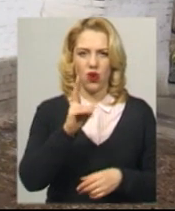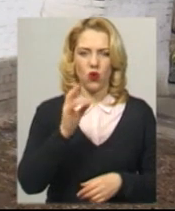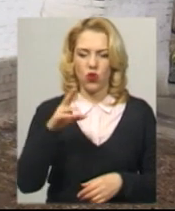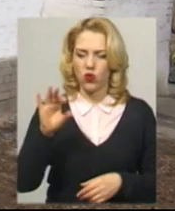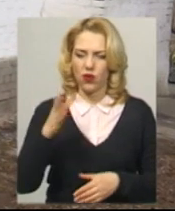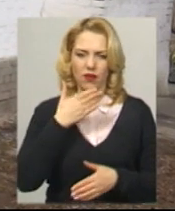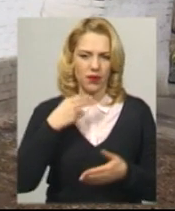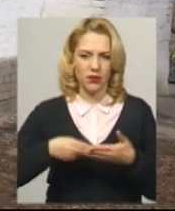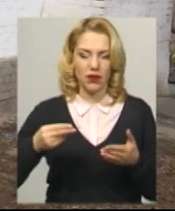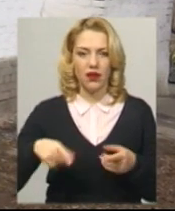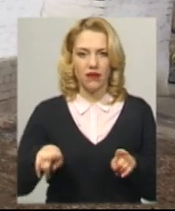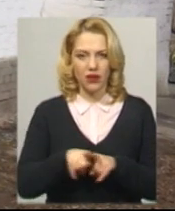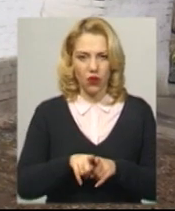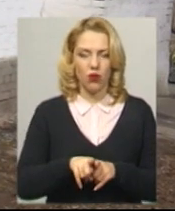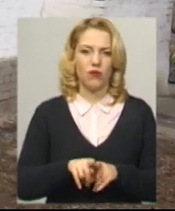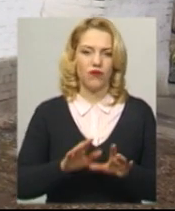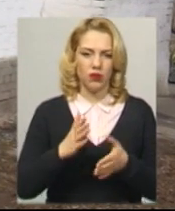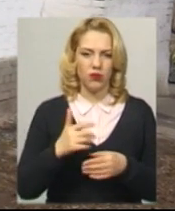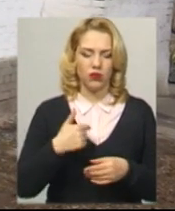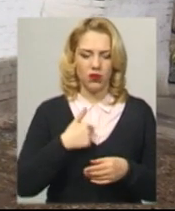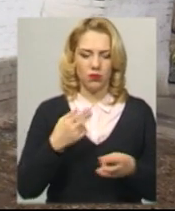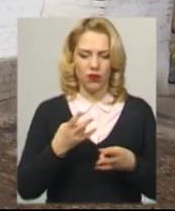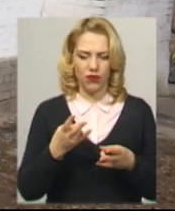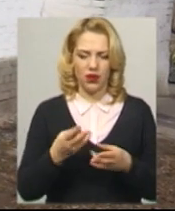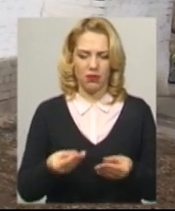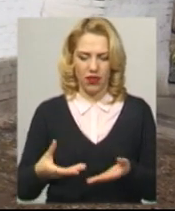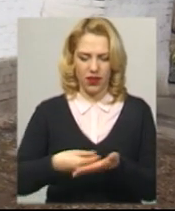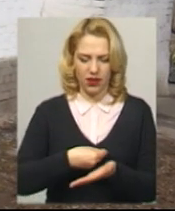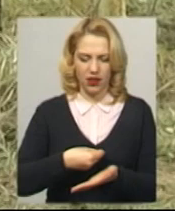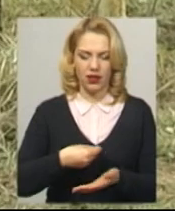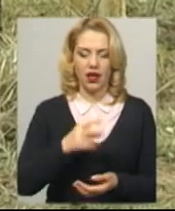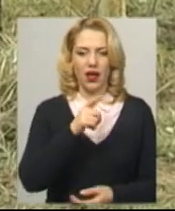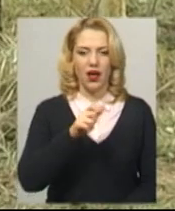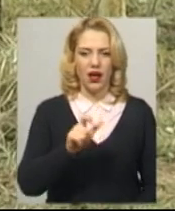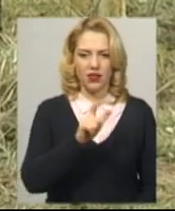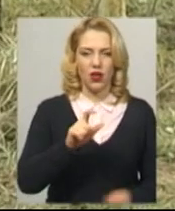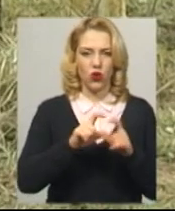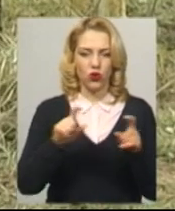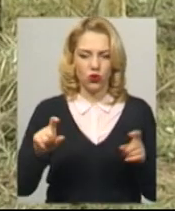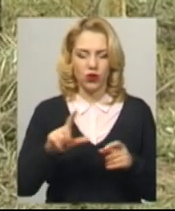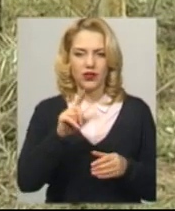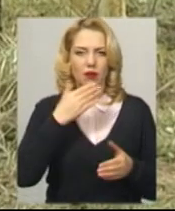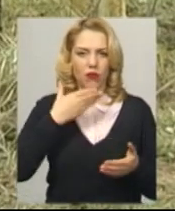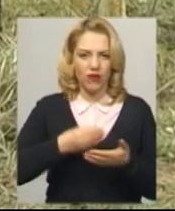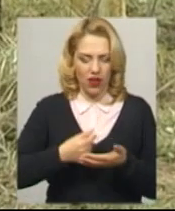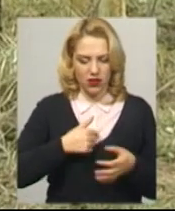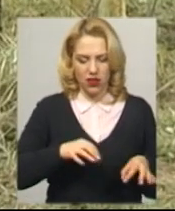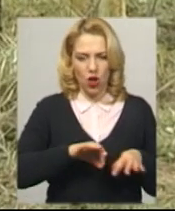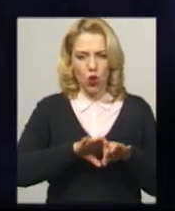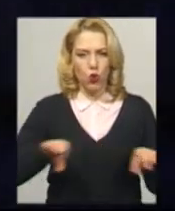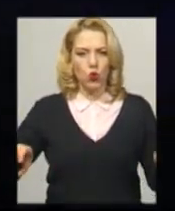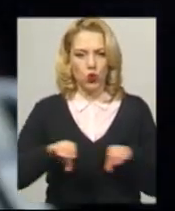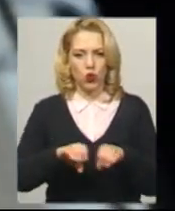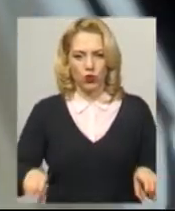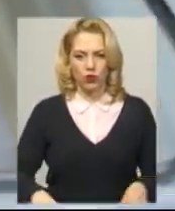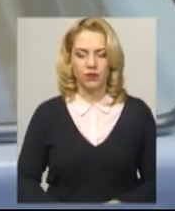мені повинна газконтора платити гроші за користування відрізком труби. У АТ «Хмельницькгаз» пояснюють, окремої угоди